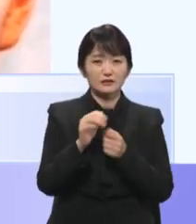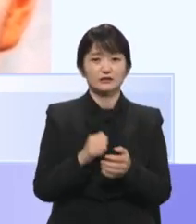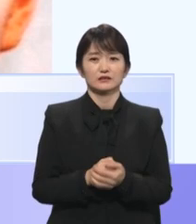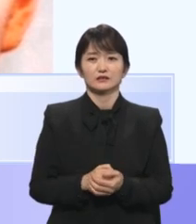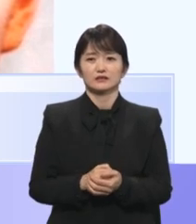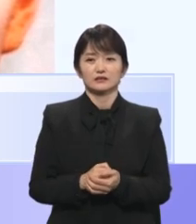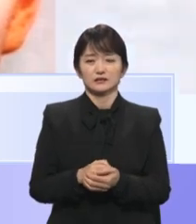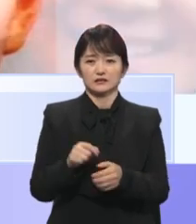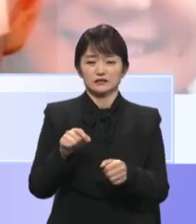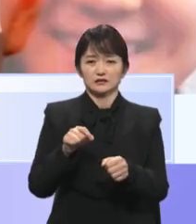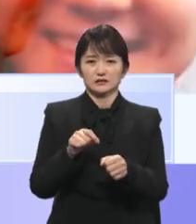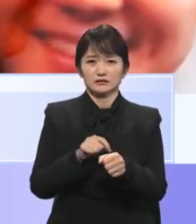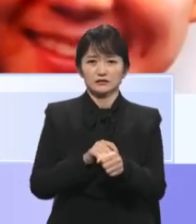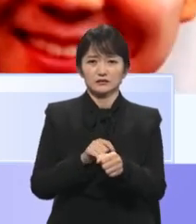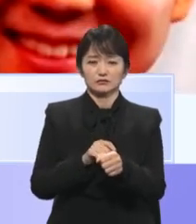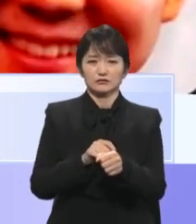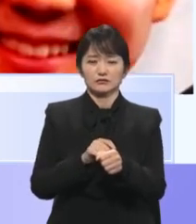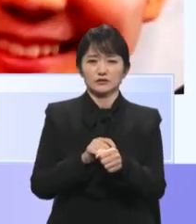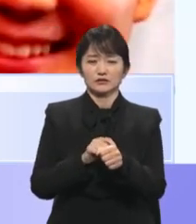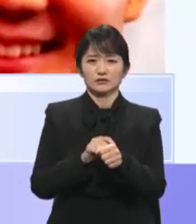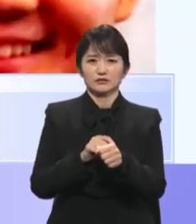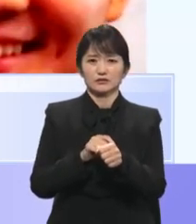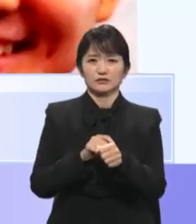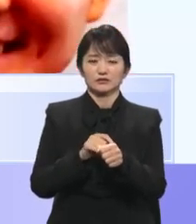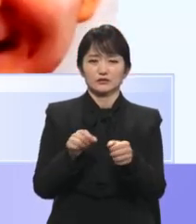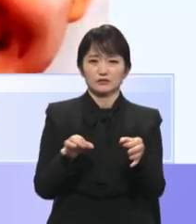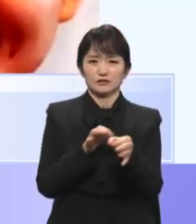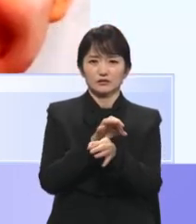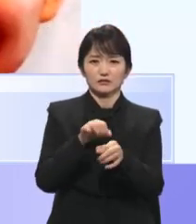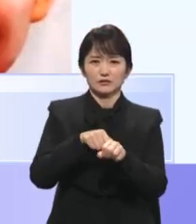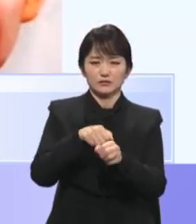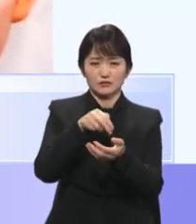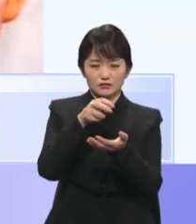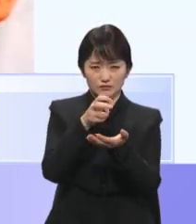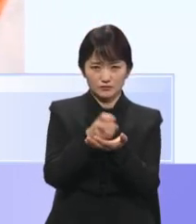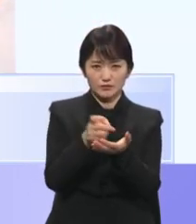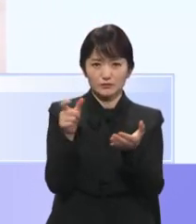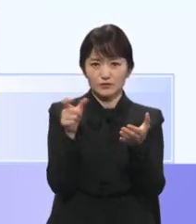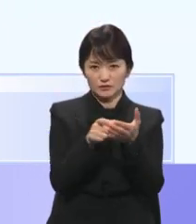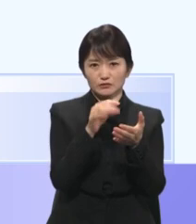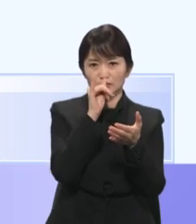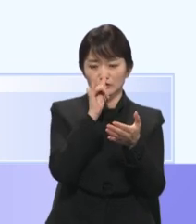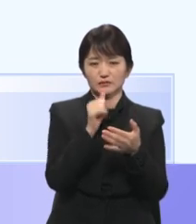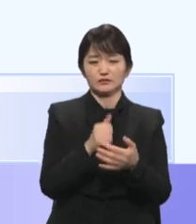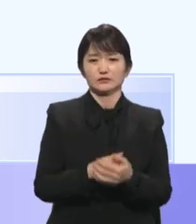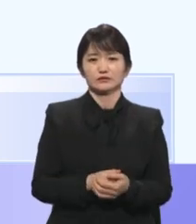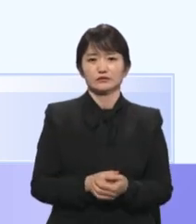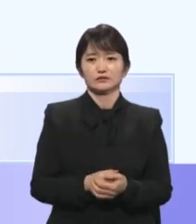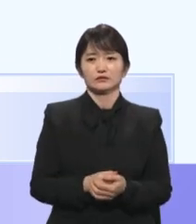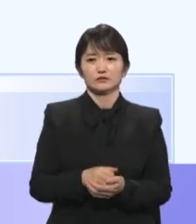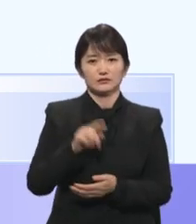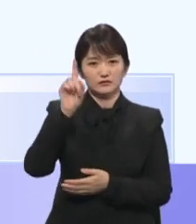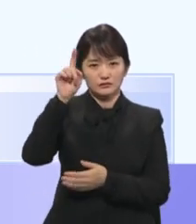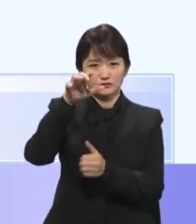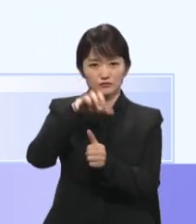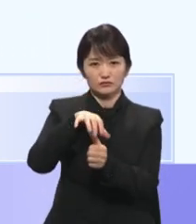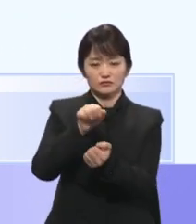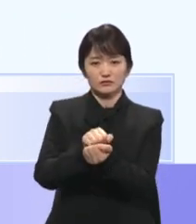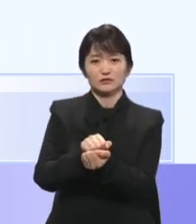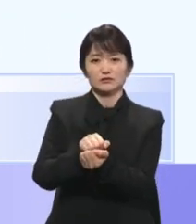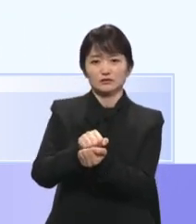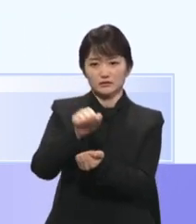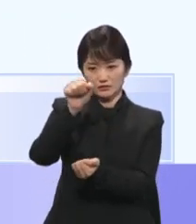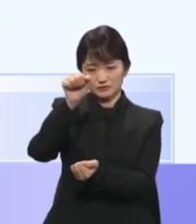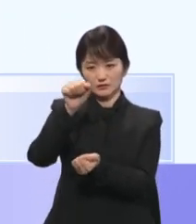특경법이 적용되는 좀 엄중한 사기의 수준인 거 같고요 그리고 이제 뭐 내일 구속영장에 대해서 뭐 실질 심자가 이루어질 수도